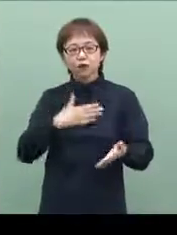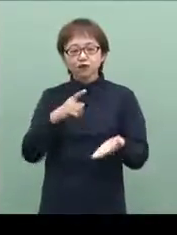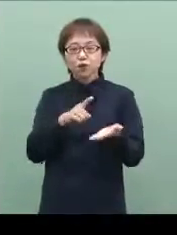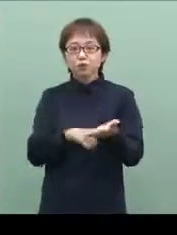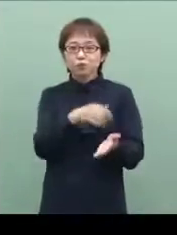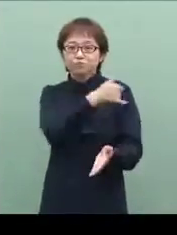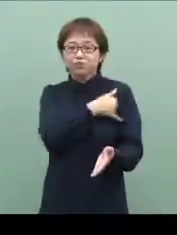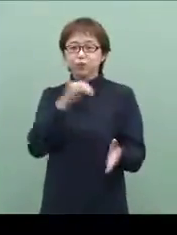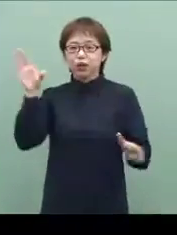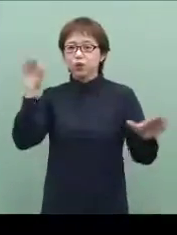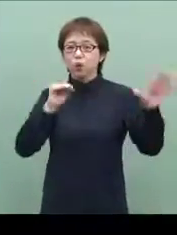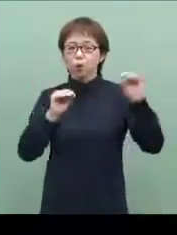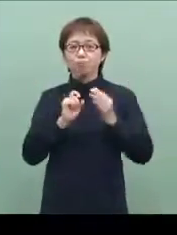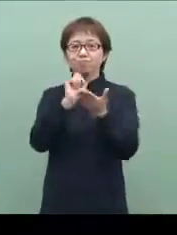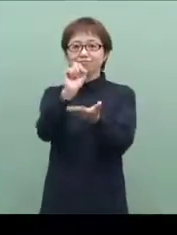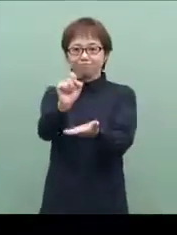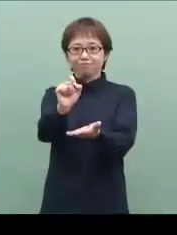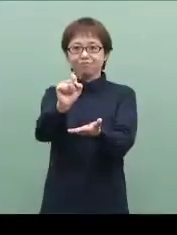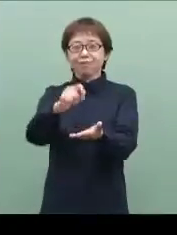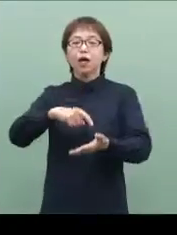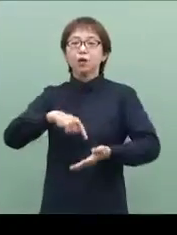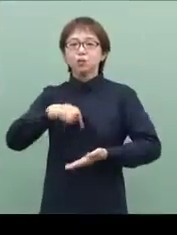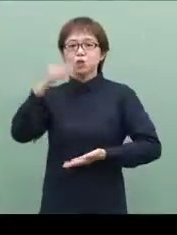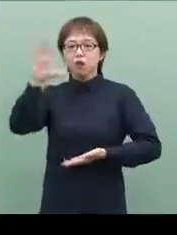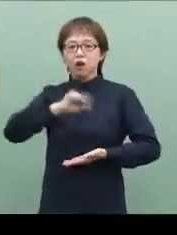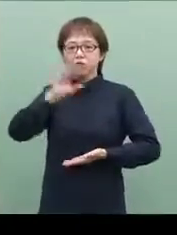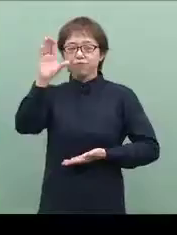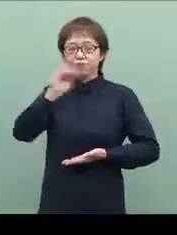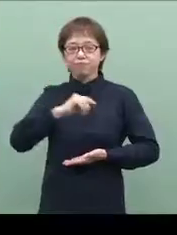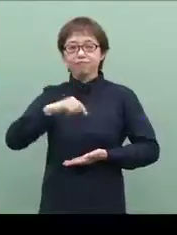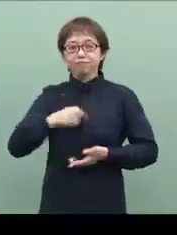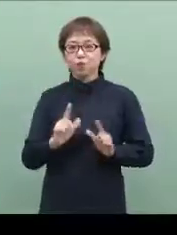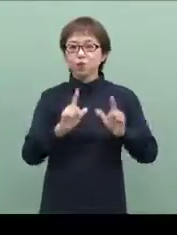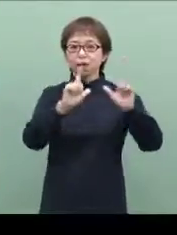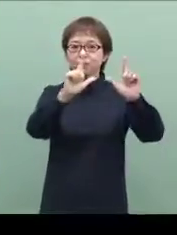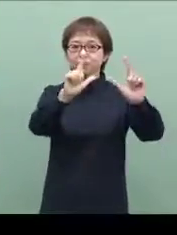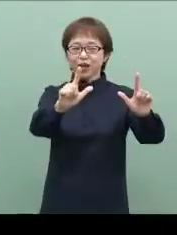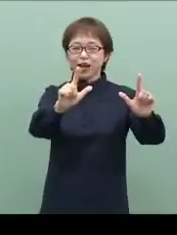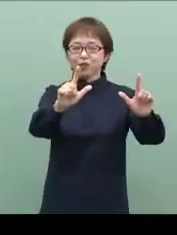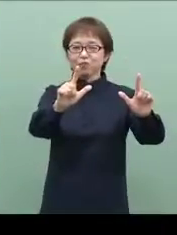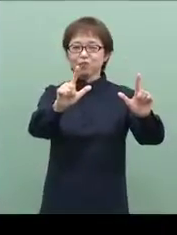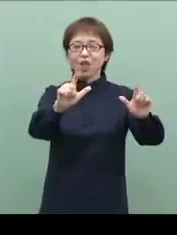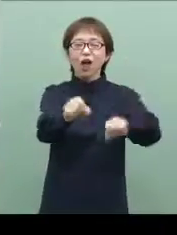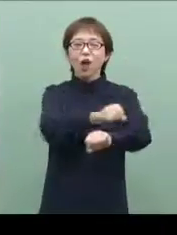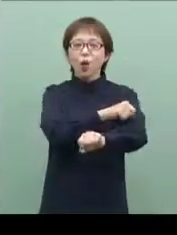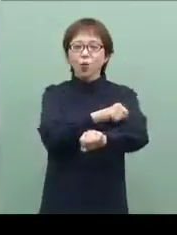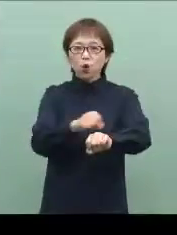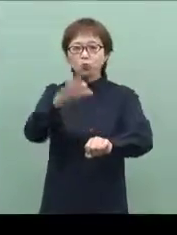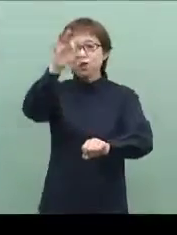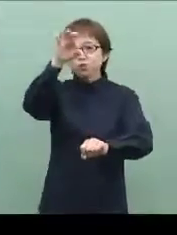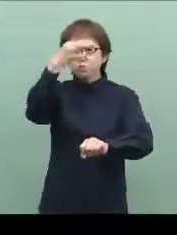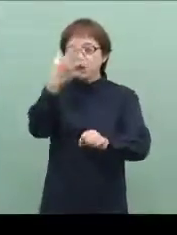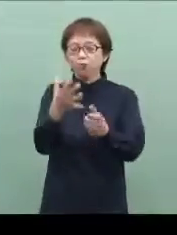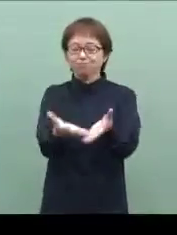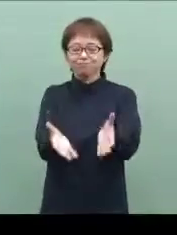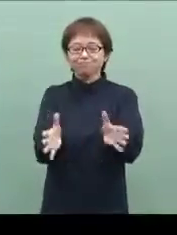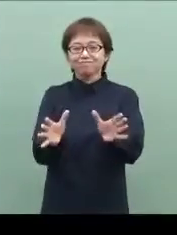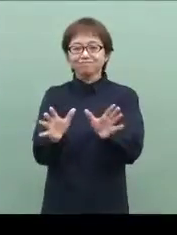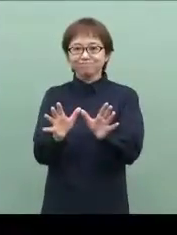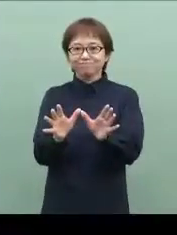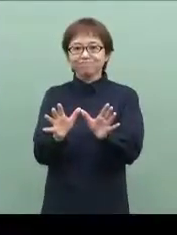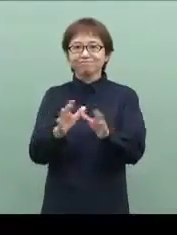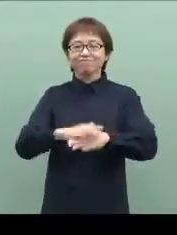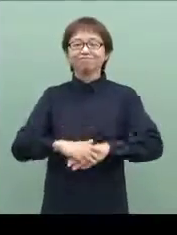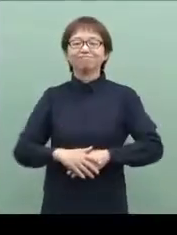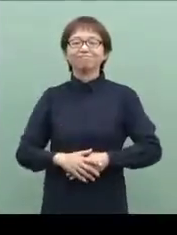つ有意義な広報番組を提供するため、自らレポートし自ら伝えるメンバーを集め、特別に編成された